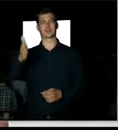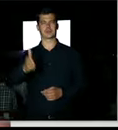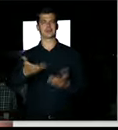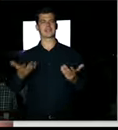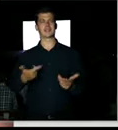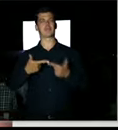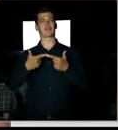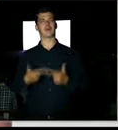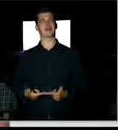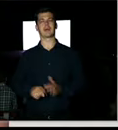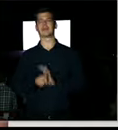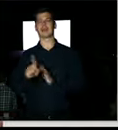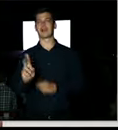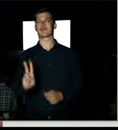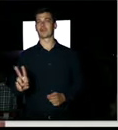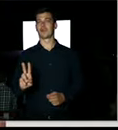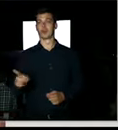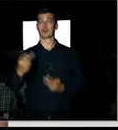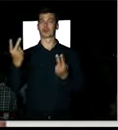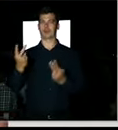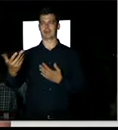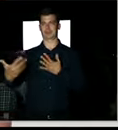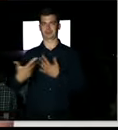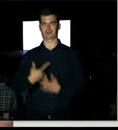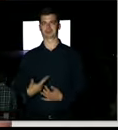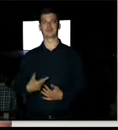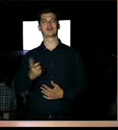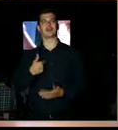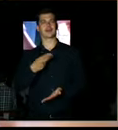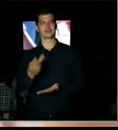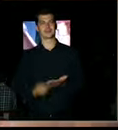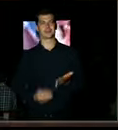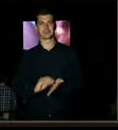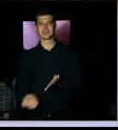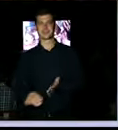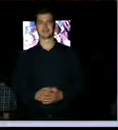poezją dla kogoś, kto czytałby to, co sklecę.